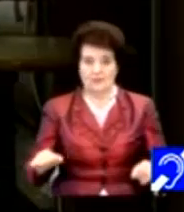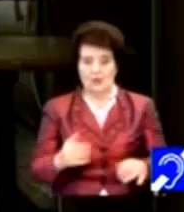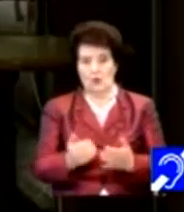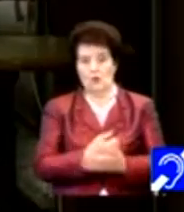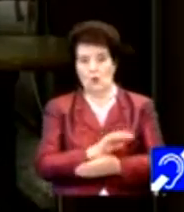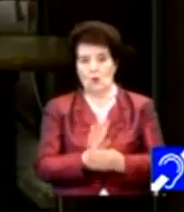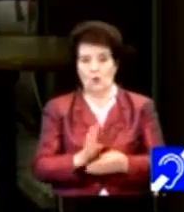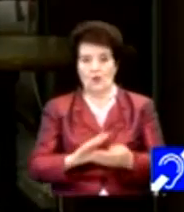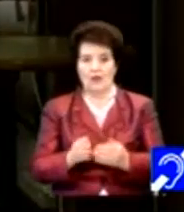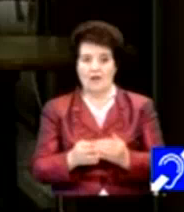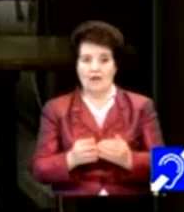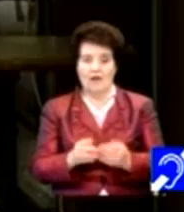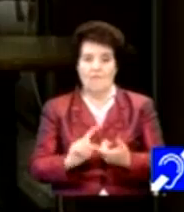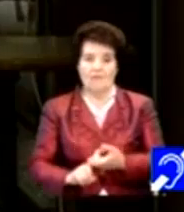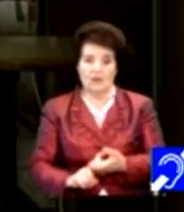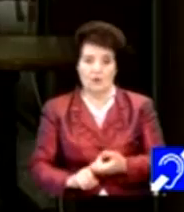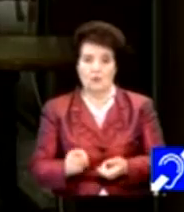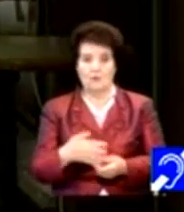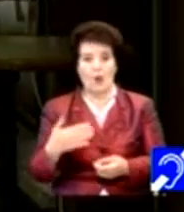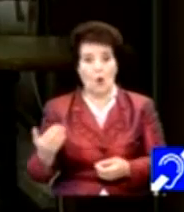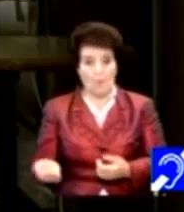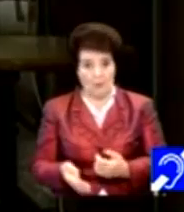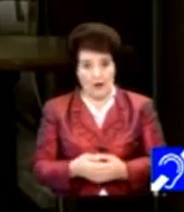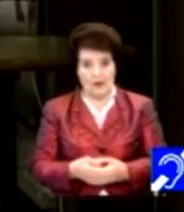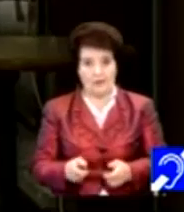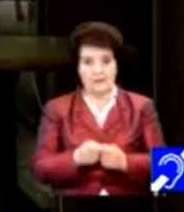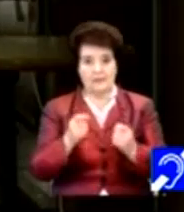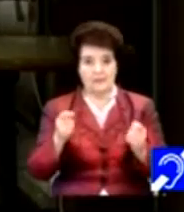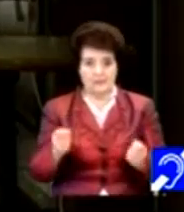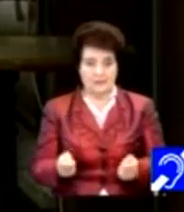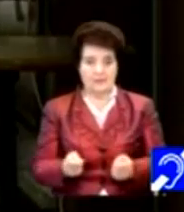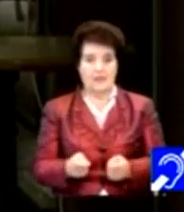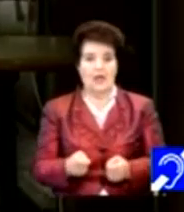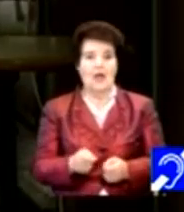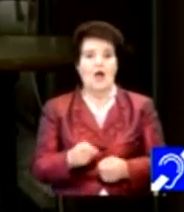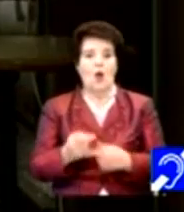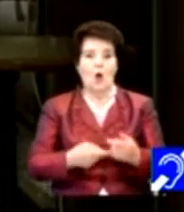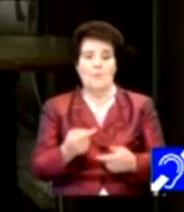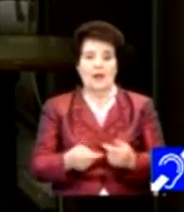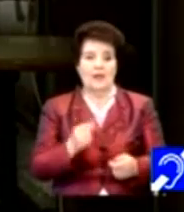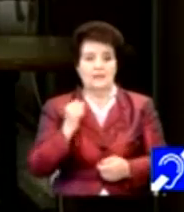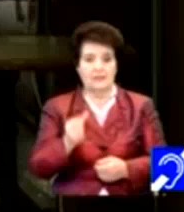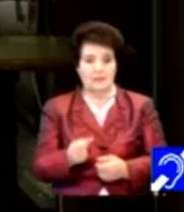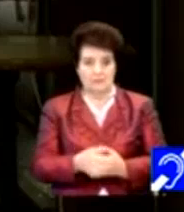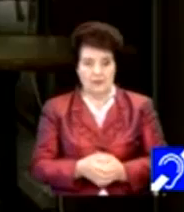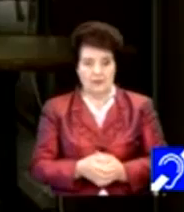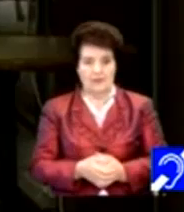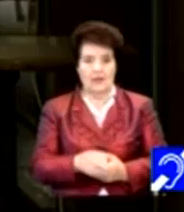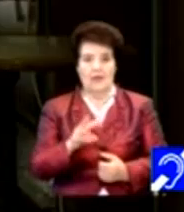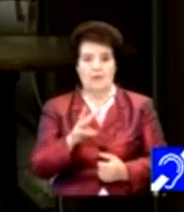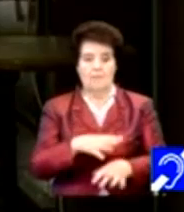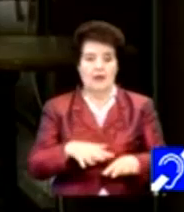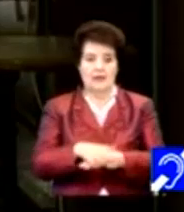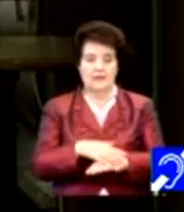noului coronavirus. Pe de o parte au permis deschiderea teraselor începând de mâine, iar pe de altă parte vor limita masiv